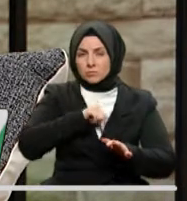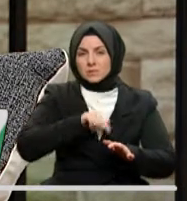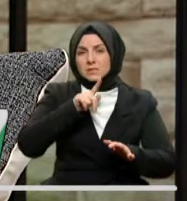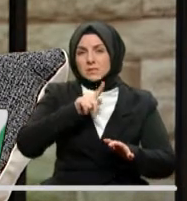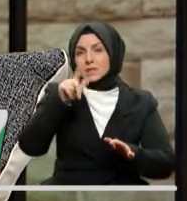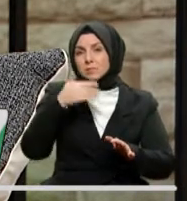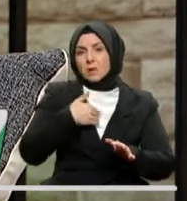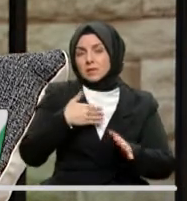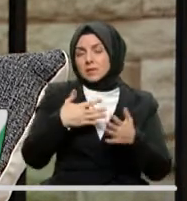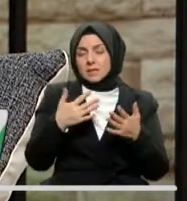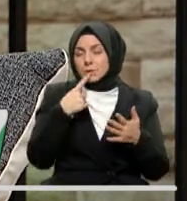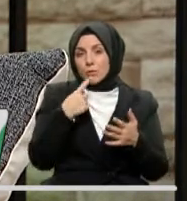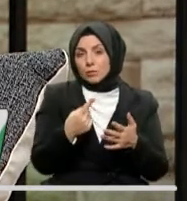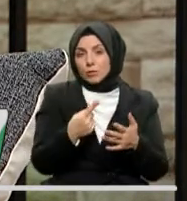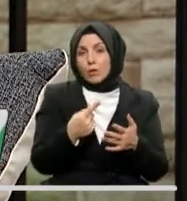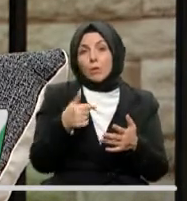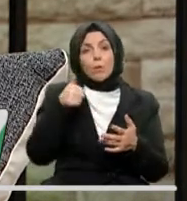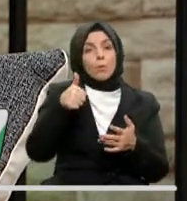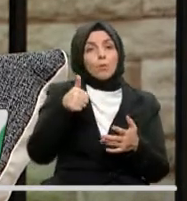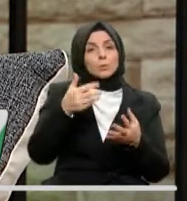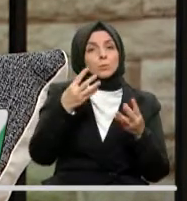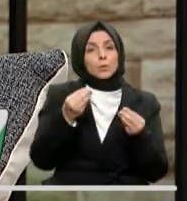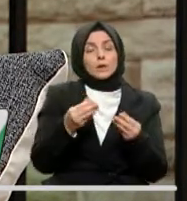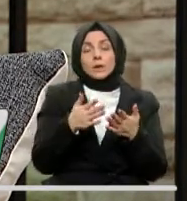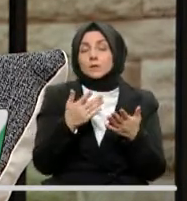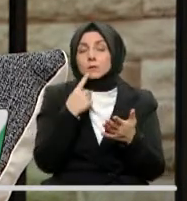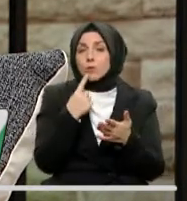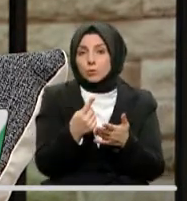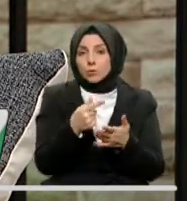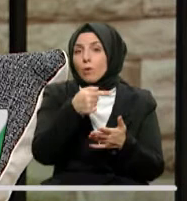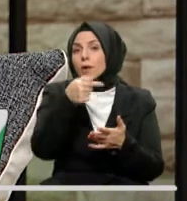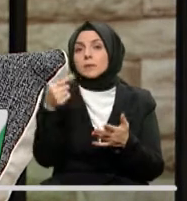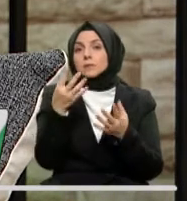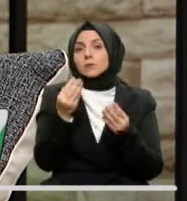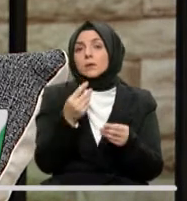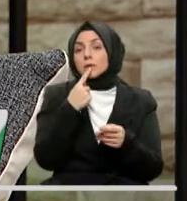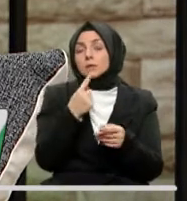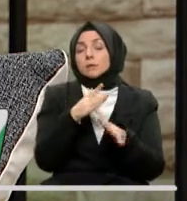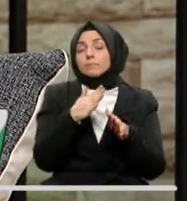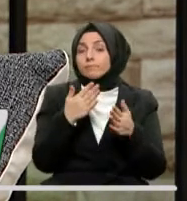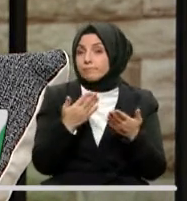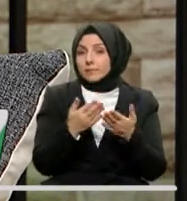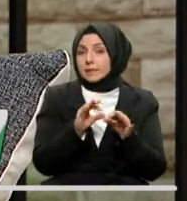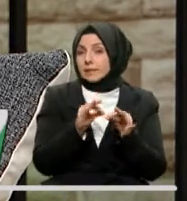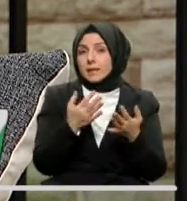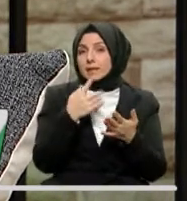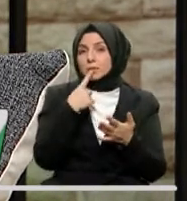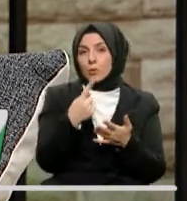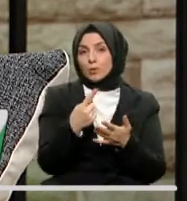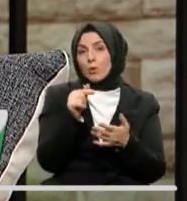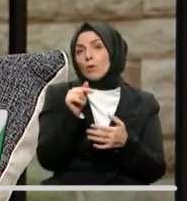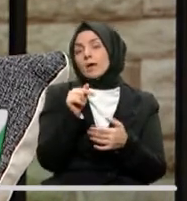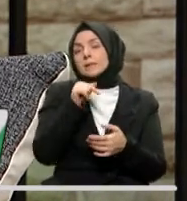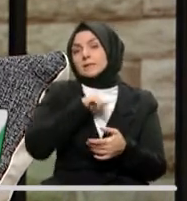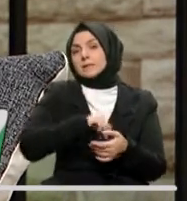o içses bana ne söylüyor Olumlu olarak neler söylüyor olumsuz olarak neler söylüyor ve artık içses edecekken burada artık bir dur